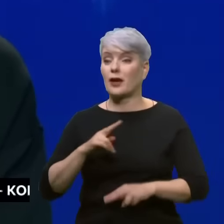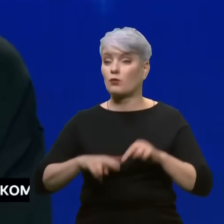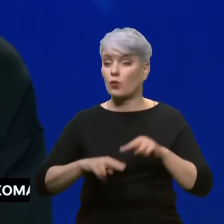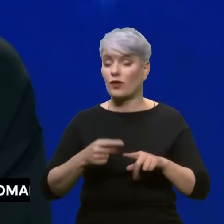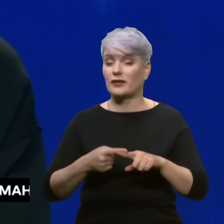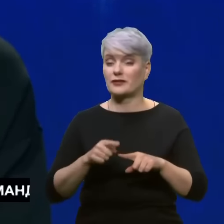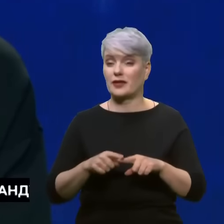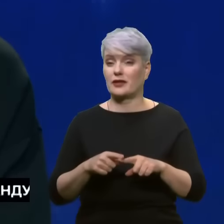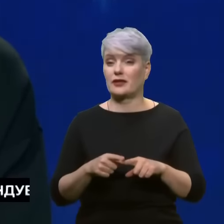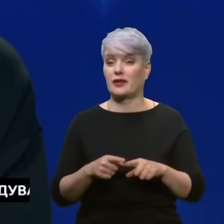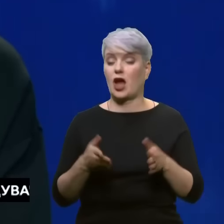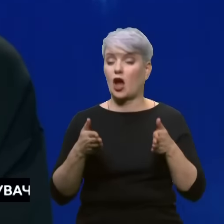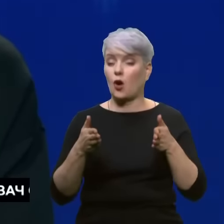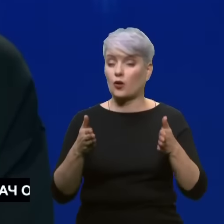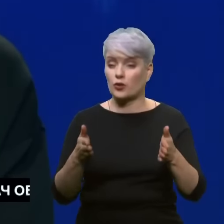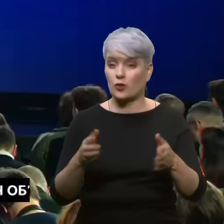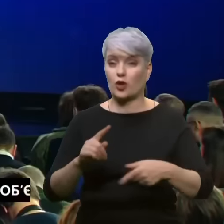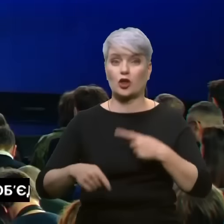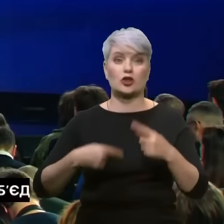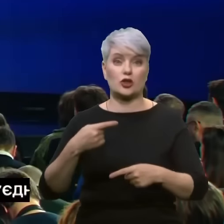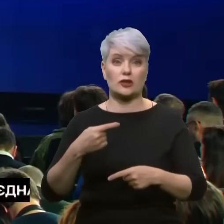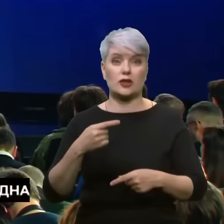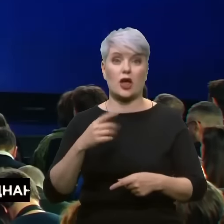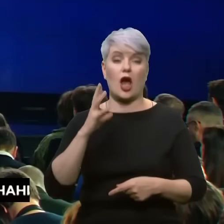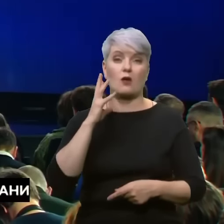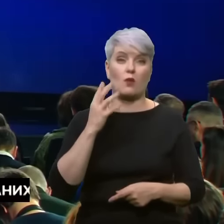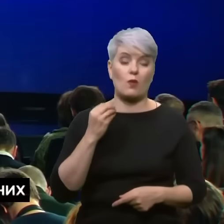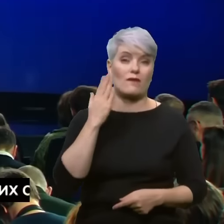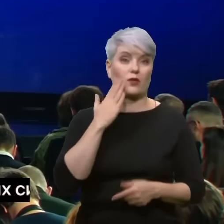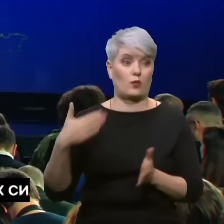побудували цей коридор через Молдову, Румунію,